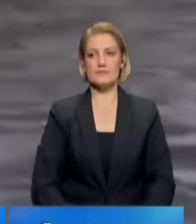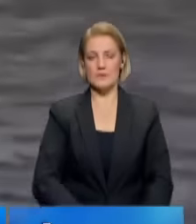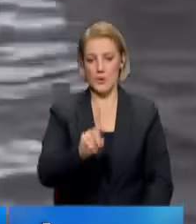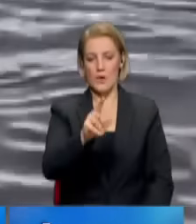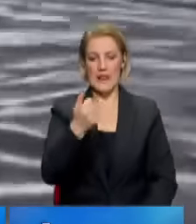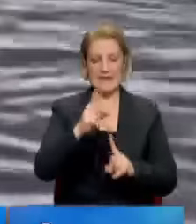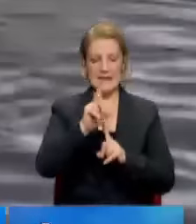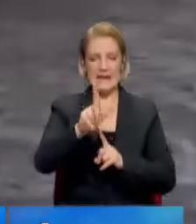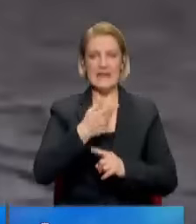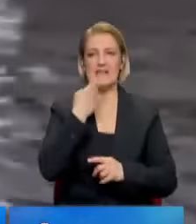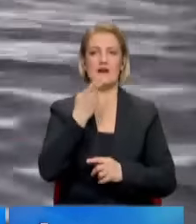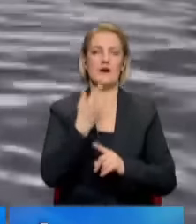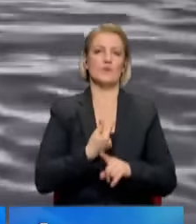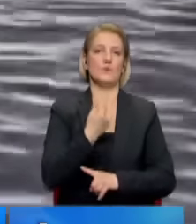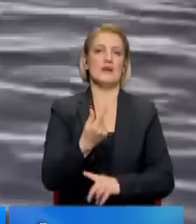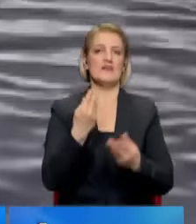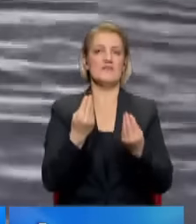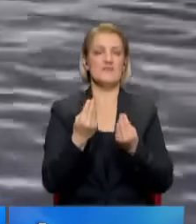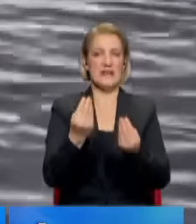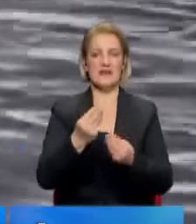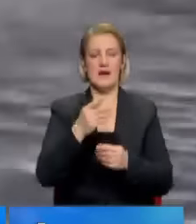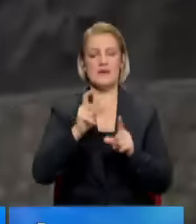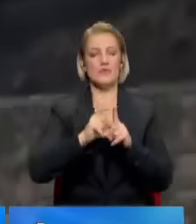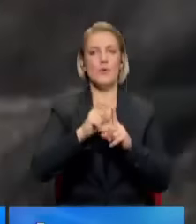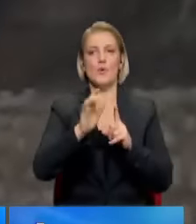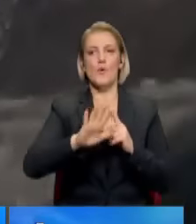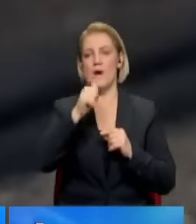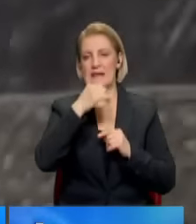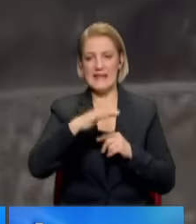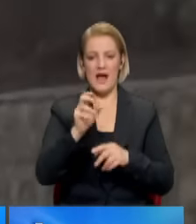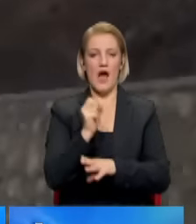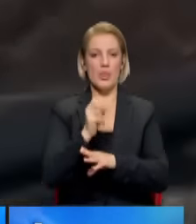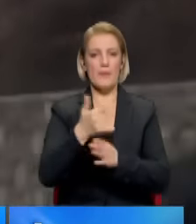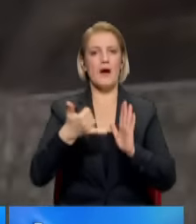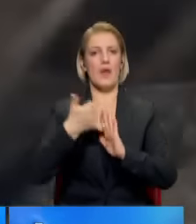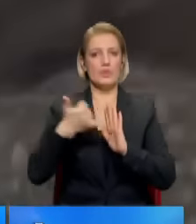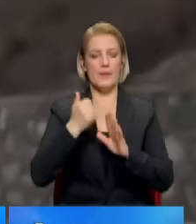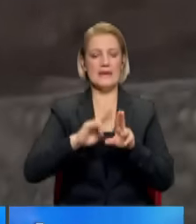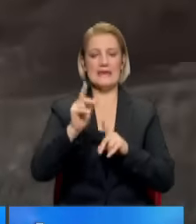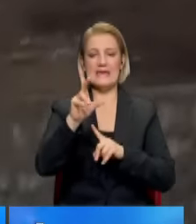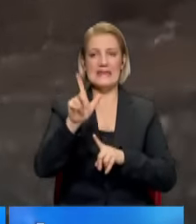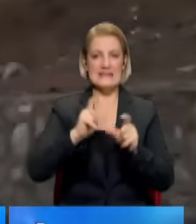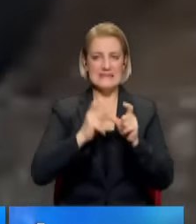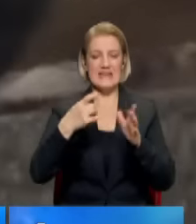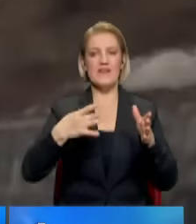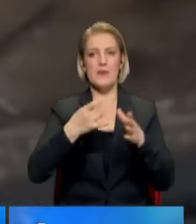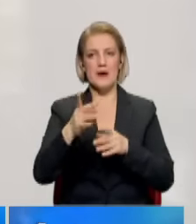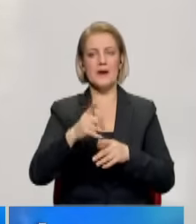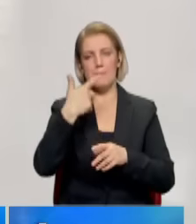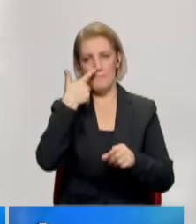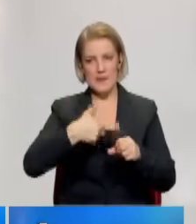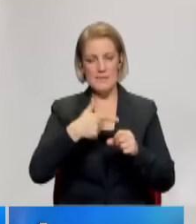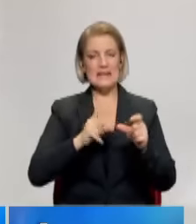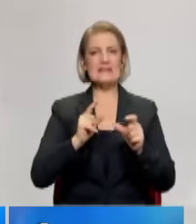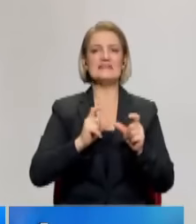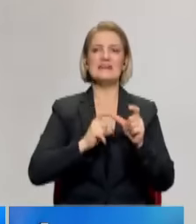16 il için sarı kod uyarı yayınlandı. Doğu Akdeniz, Doğu Anadolu'nun güneyi, Adıyaman, Gaziantep, Kilis, Diyarbakır, Batman, Siirt.